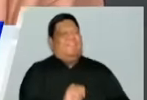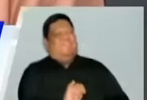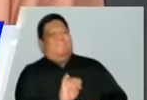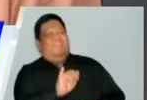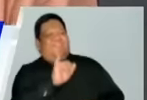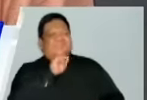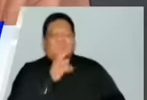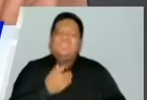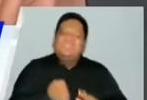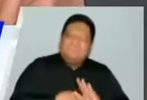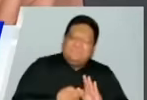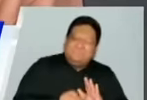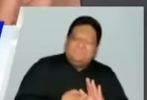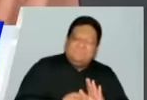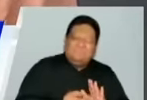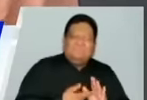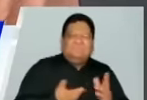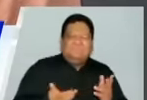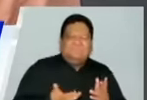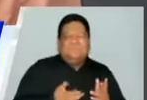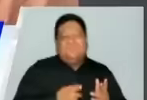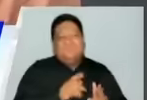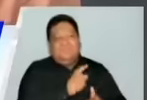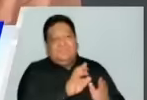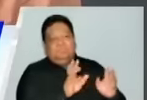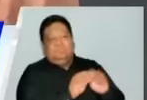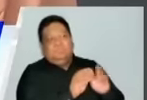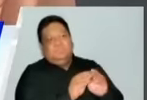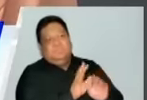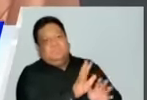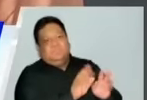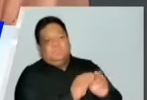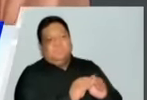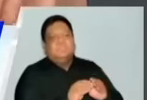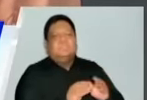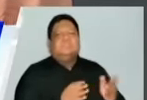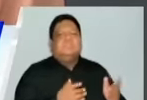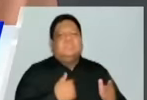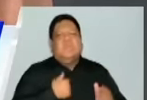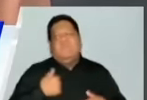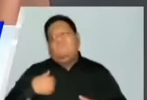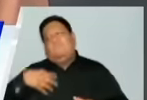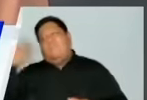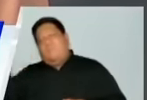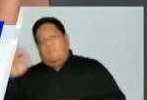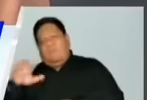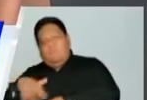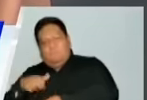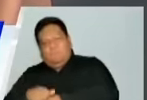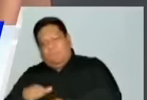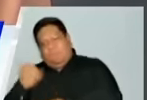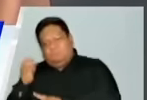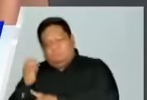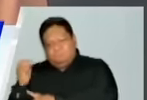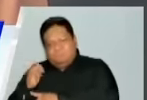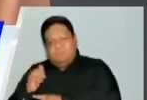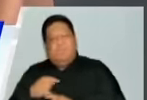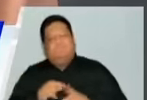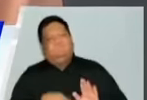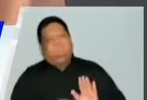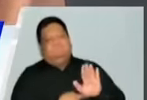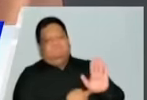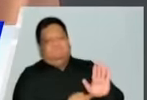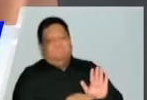during their meeting na lang, may taping po kasi ako. Kaya siya ang nandun representative. Tapos sabi niya sa akin